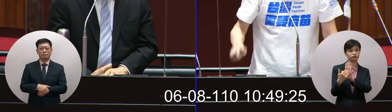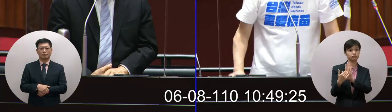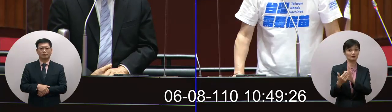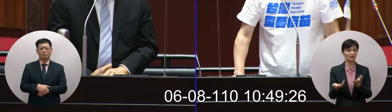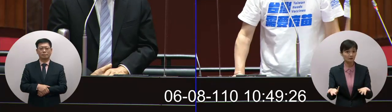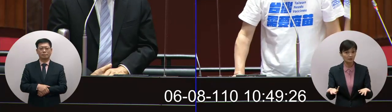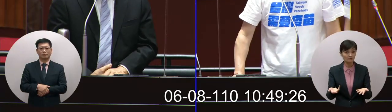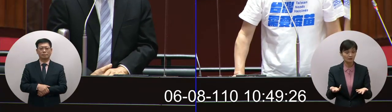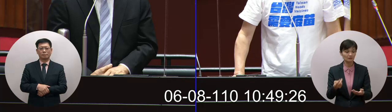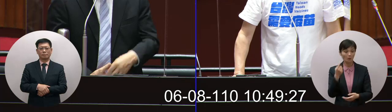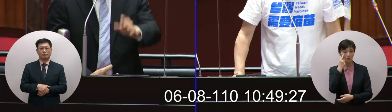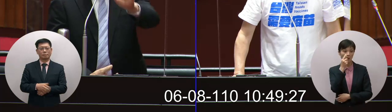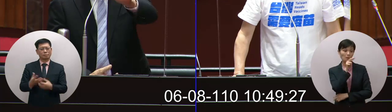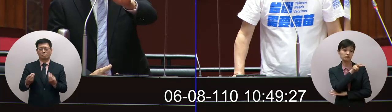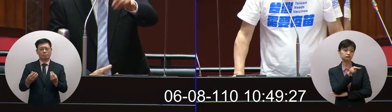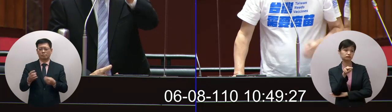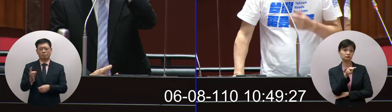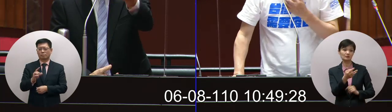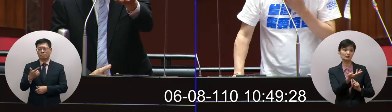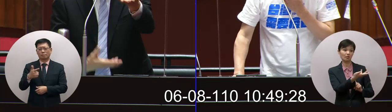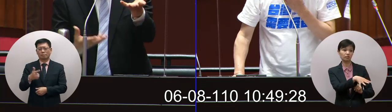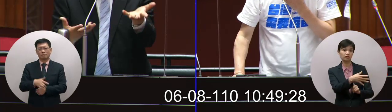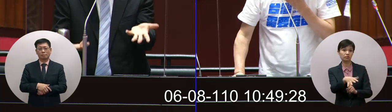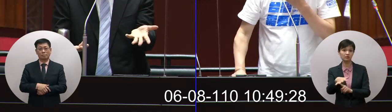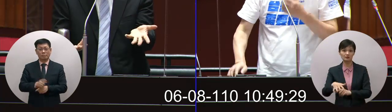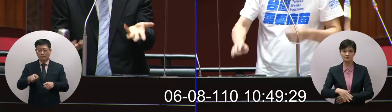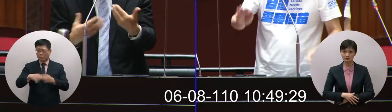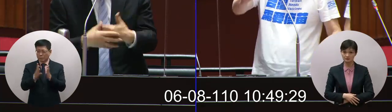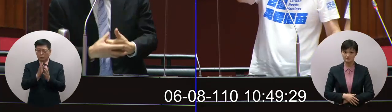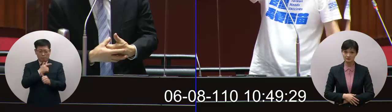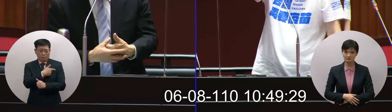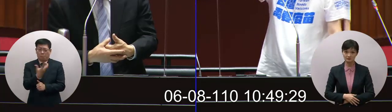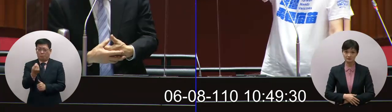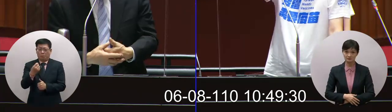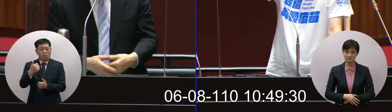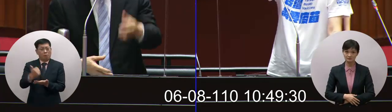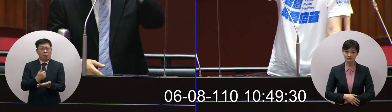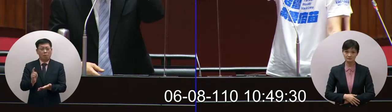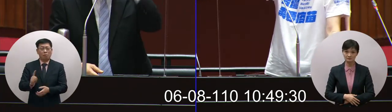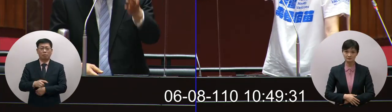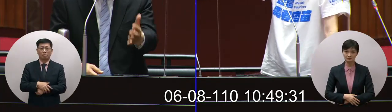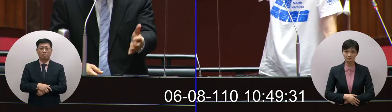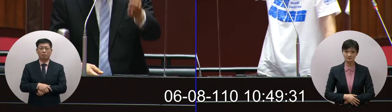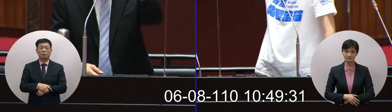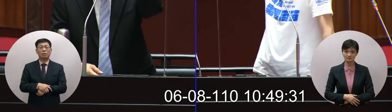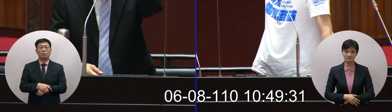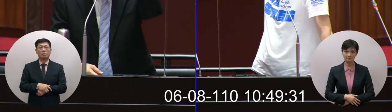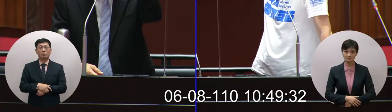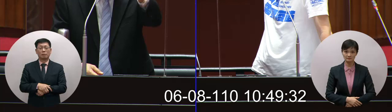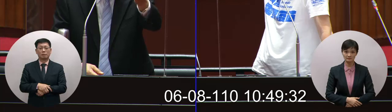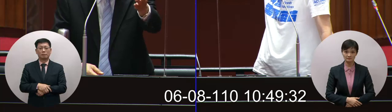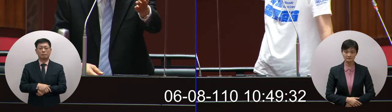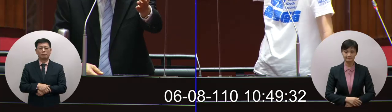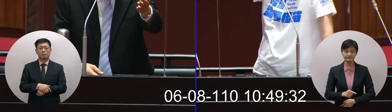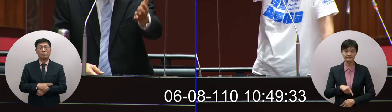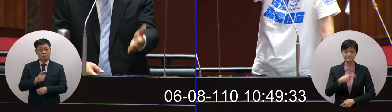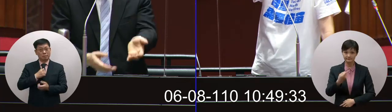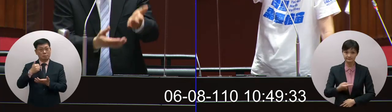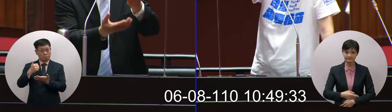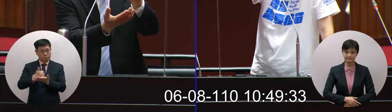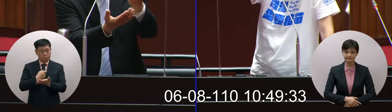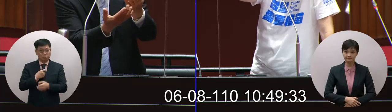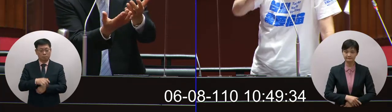一个一个的倒。 没有，不是这样，他都没有疫苗怎么送？他制药商进